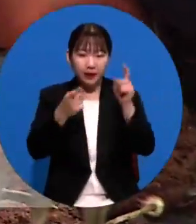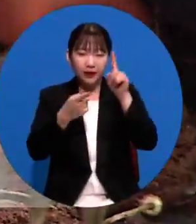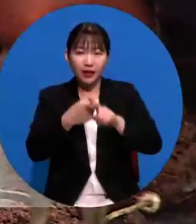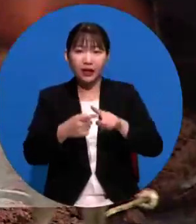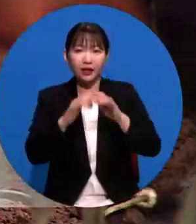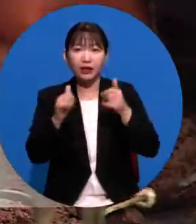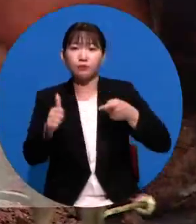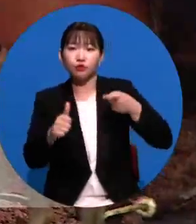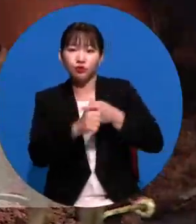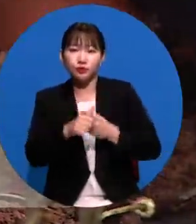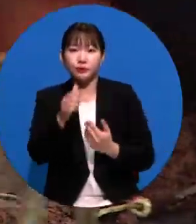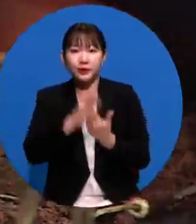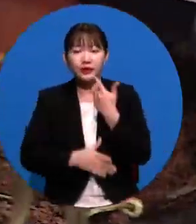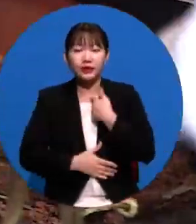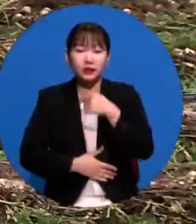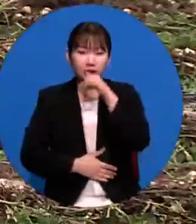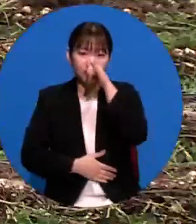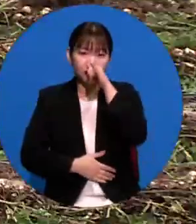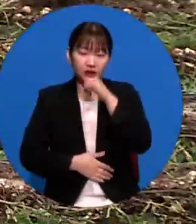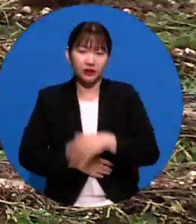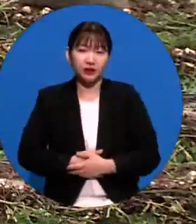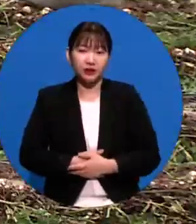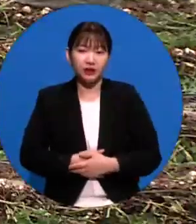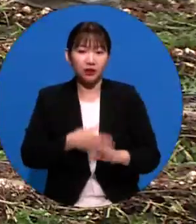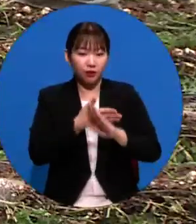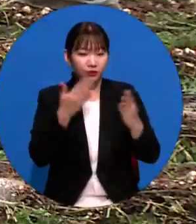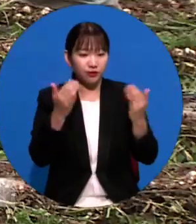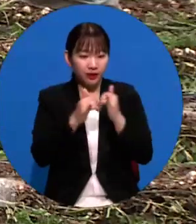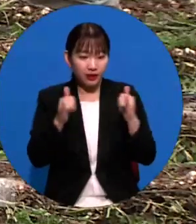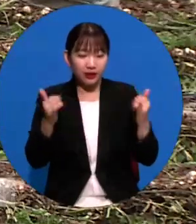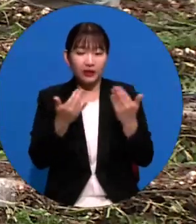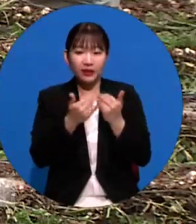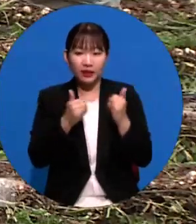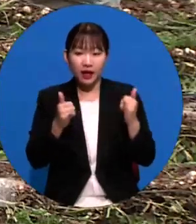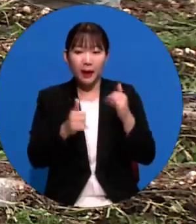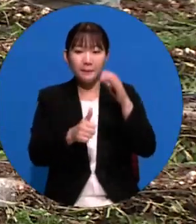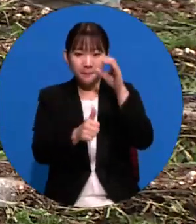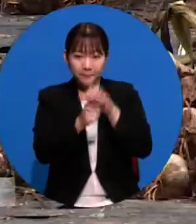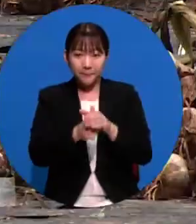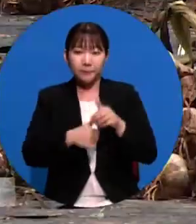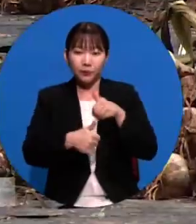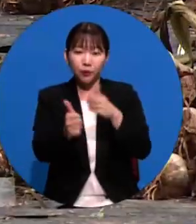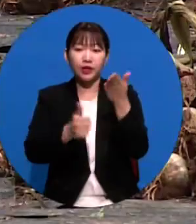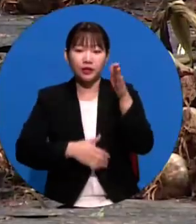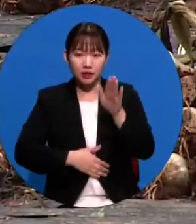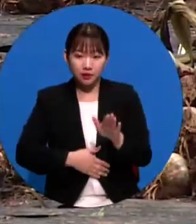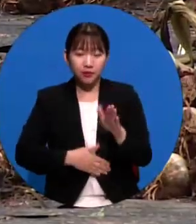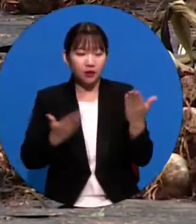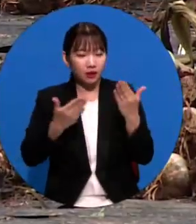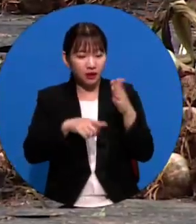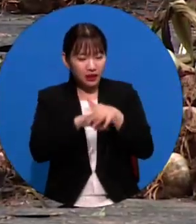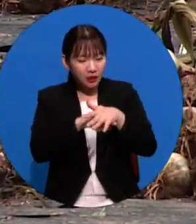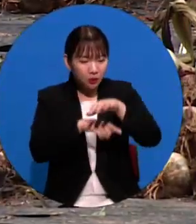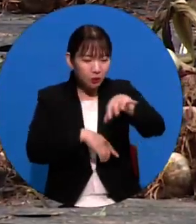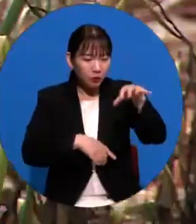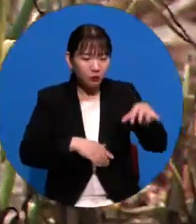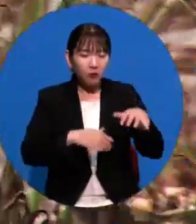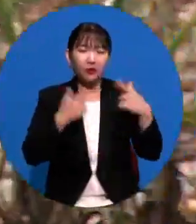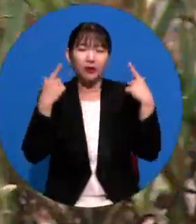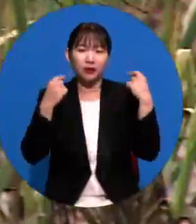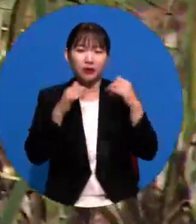살해하는 사건까지 발생하기도 했습니다. 외국인 계절 근로자까지 배정받고 있지만 농촌 현장은 여전히